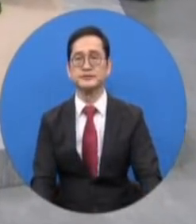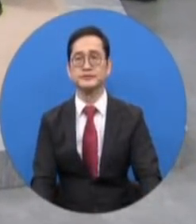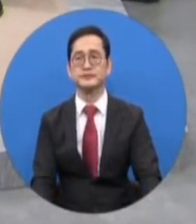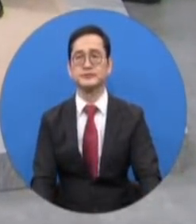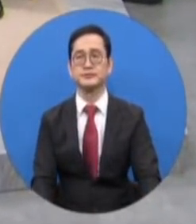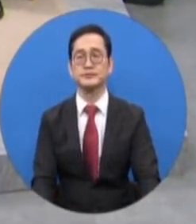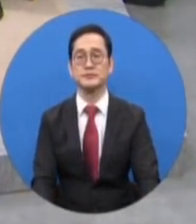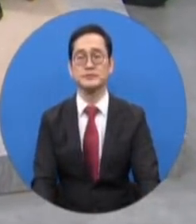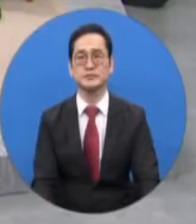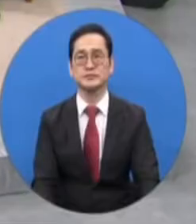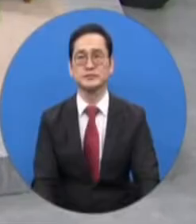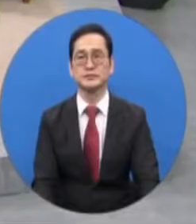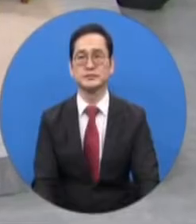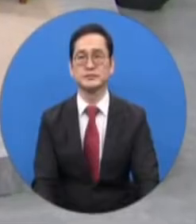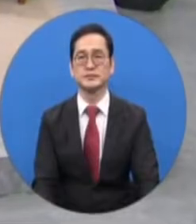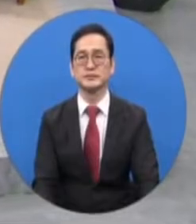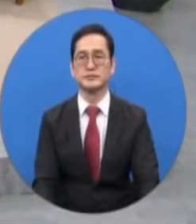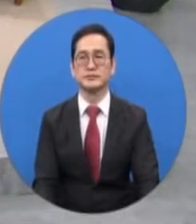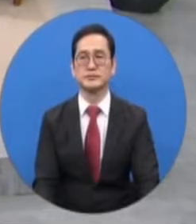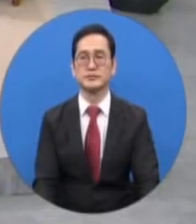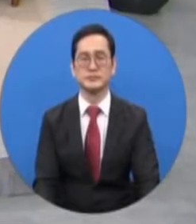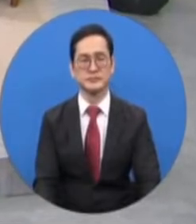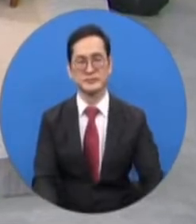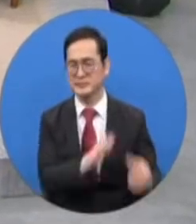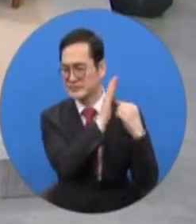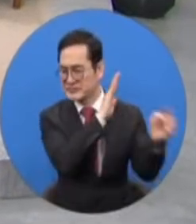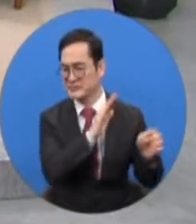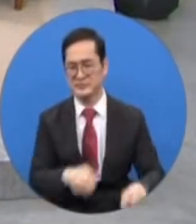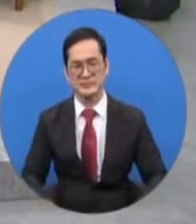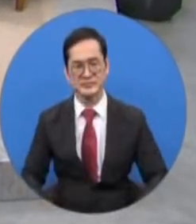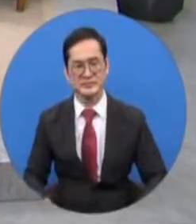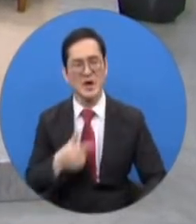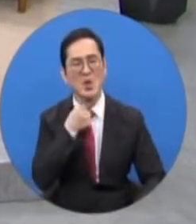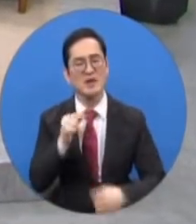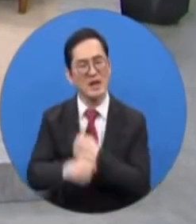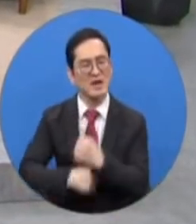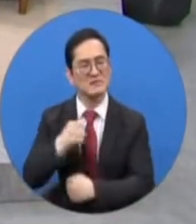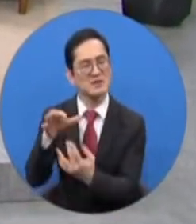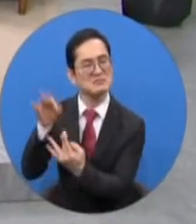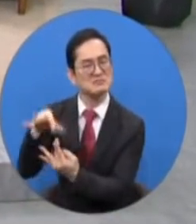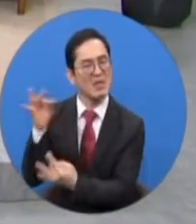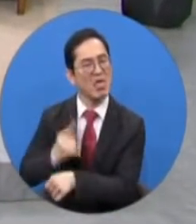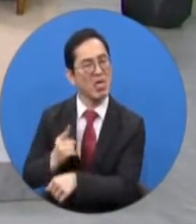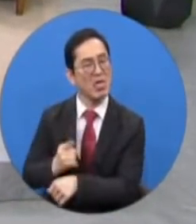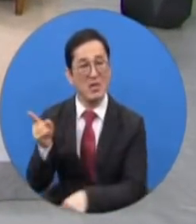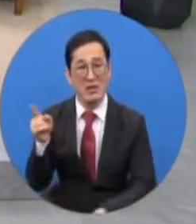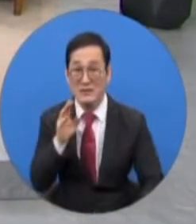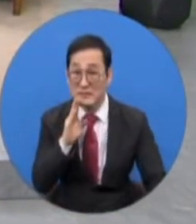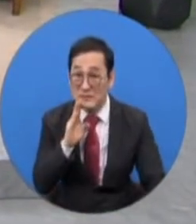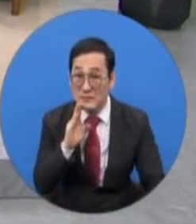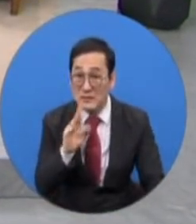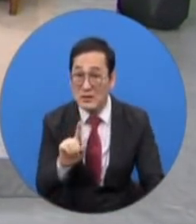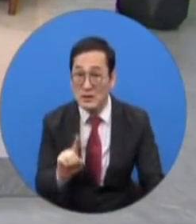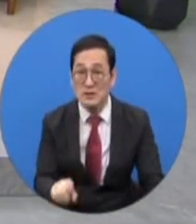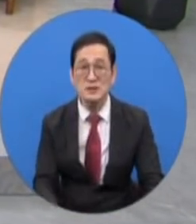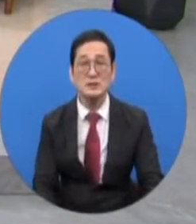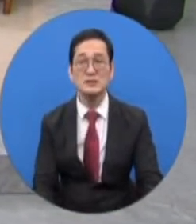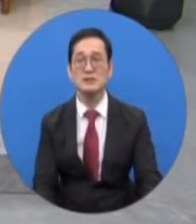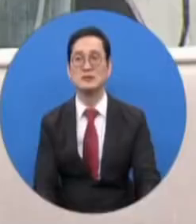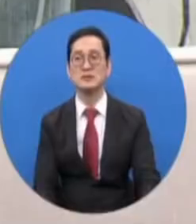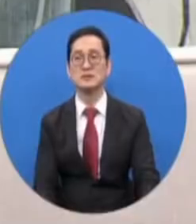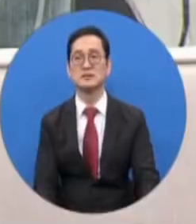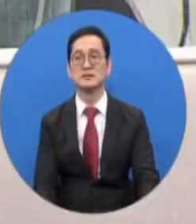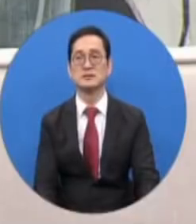문재인 대통령이 뭐 니들 의견 안 들어. 내가 하고 싶은 사람 하겠어. 인사할 거야. 이런 기류는 아니죠. 그러니까 통합과